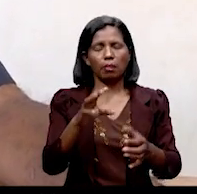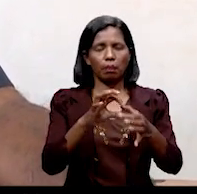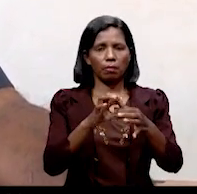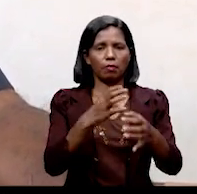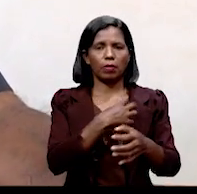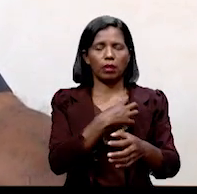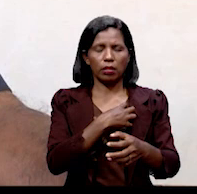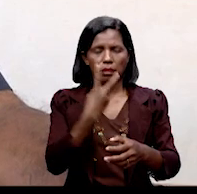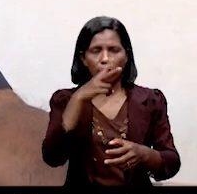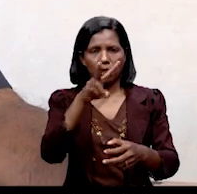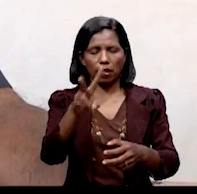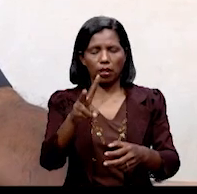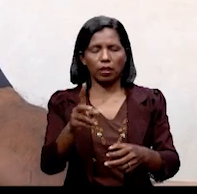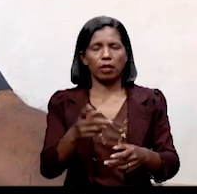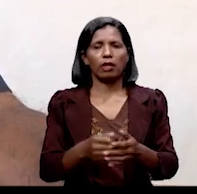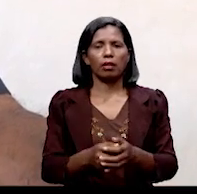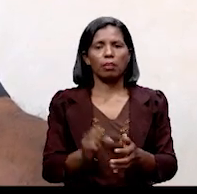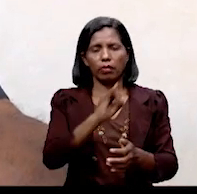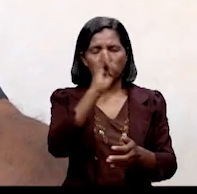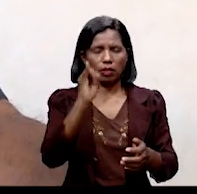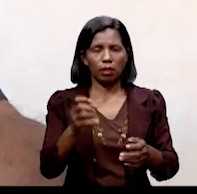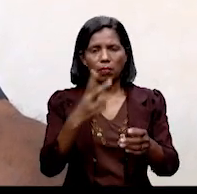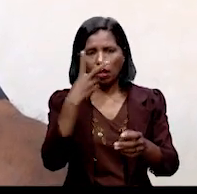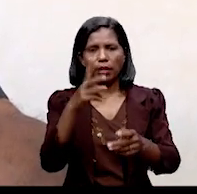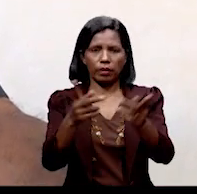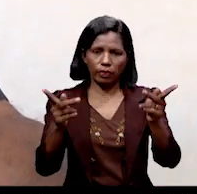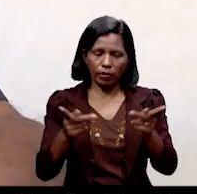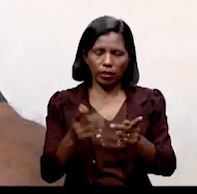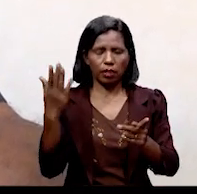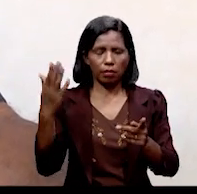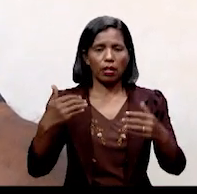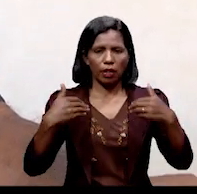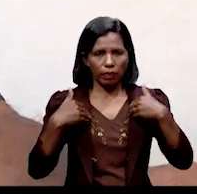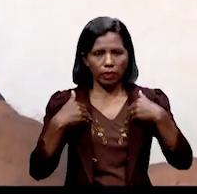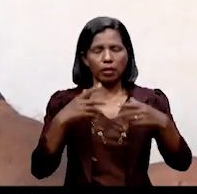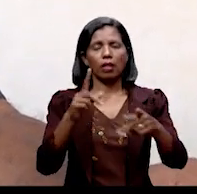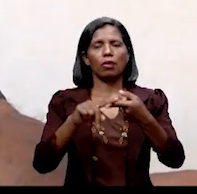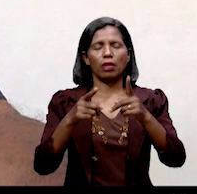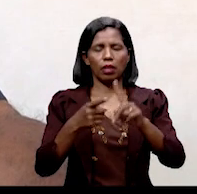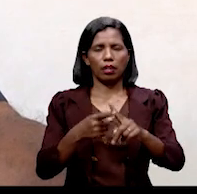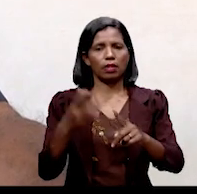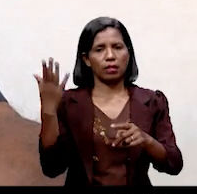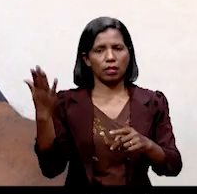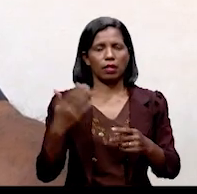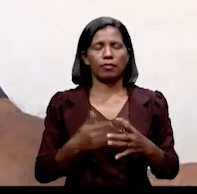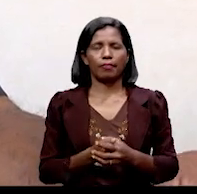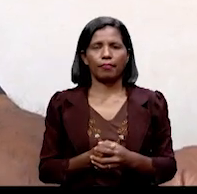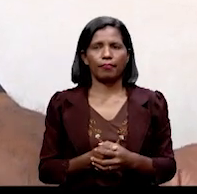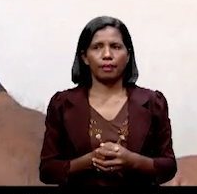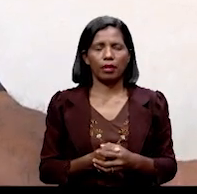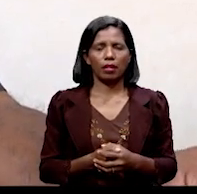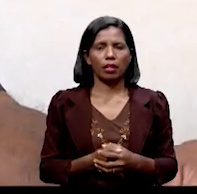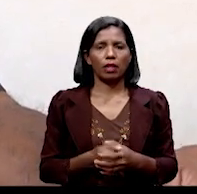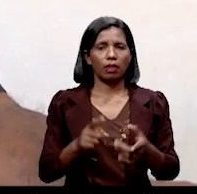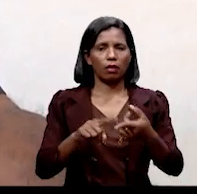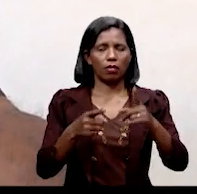parte investiga saunenian ba ya fatin refere i hetan duni kata iha alin sira